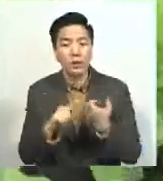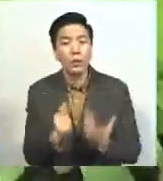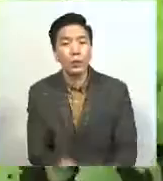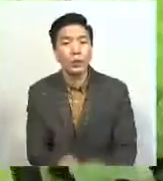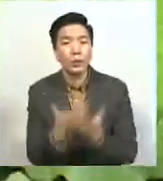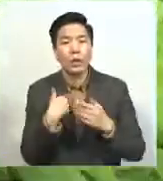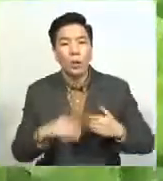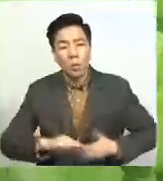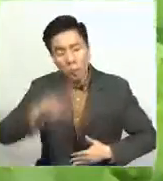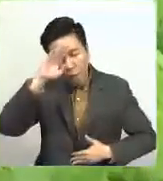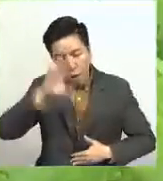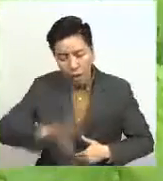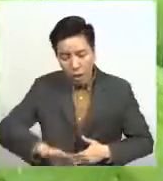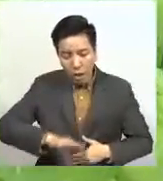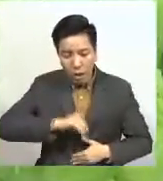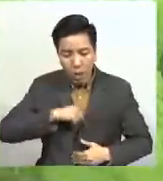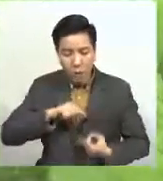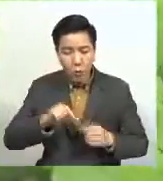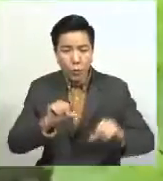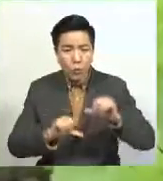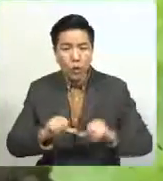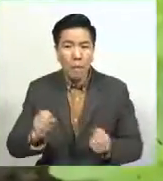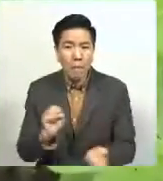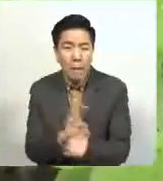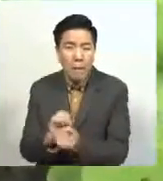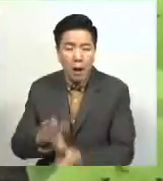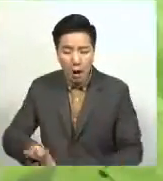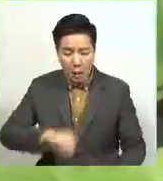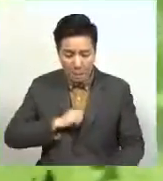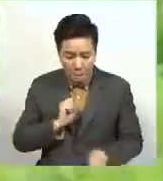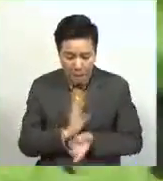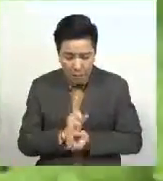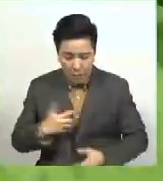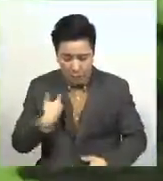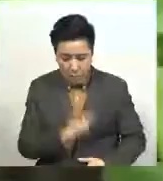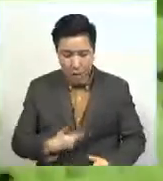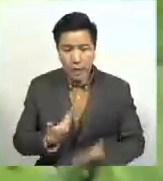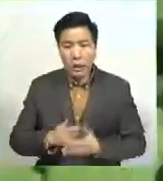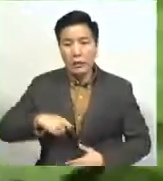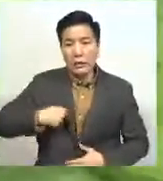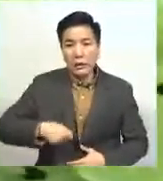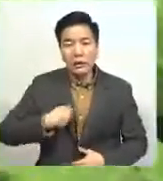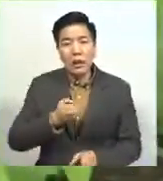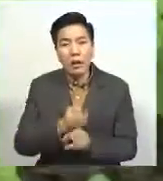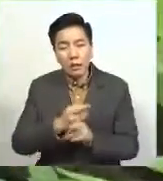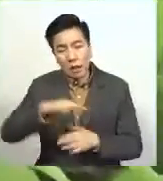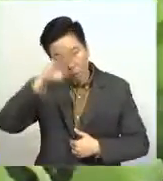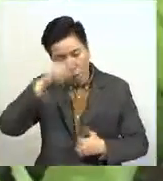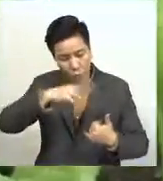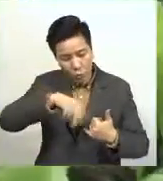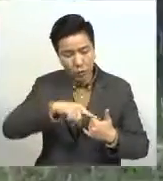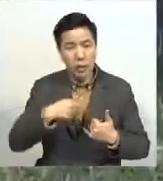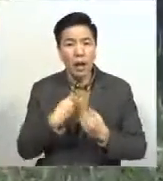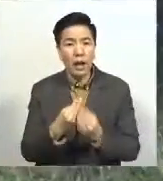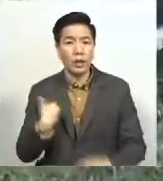จะช่วยลดการเจ็บป่วยที่มาจากสารเคมีแล้วก็ลดในเรื่องของค่าใช้จ่ายในภาคครัวเรือนแล้วก็สร้างเสริม